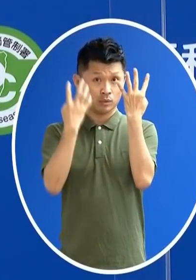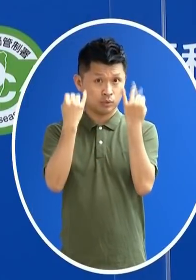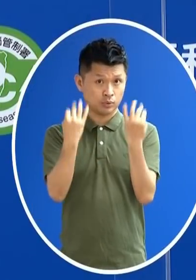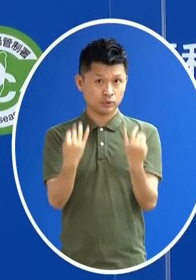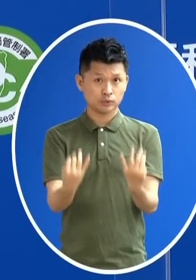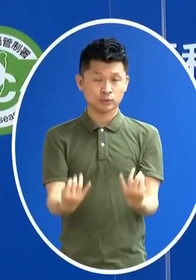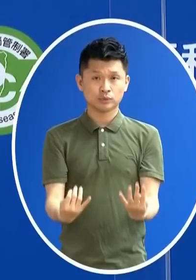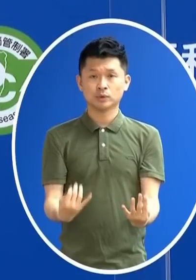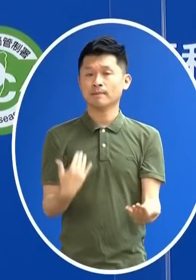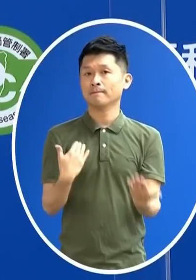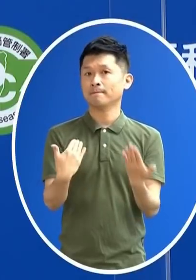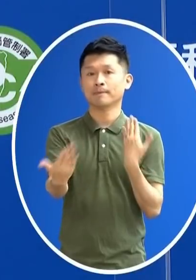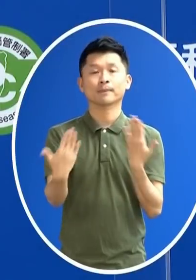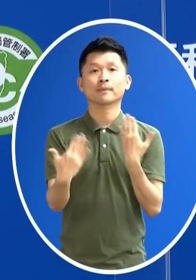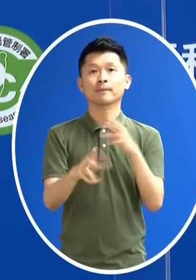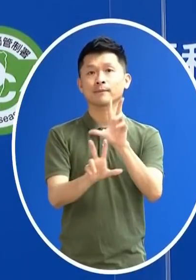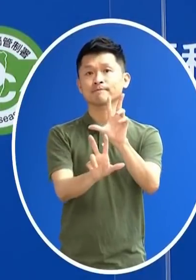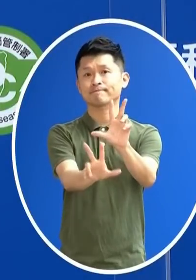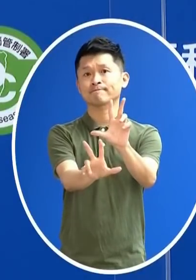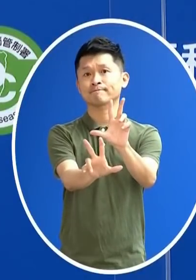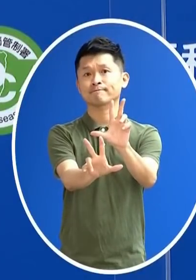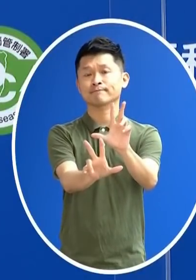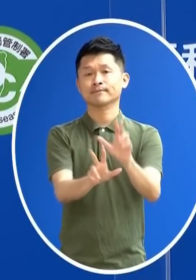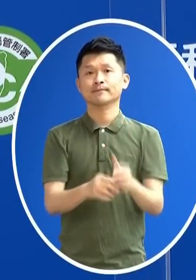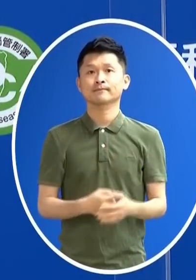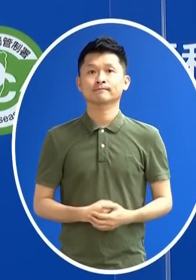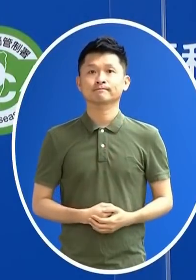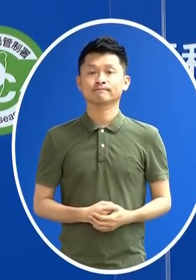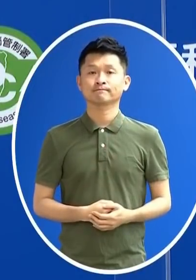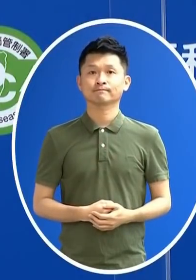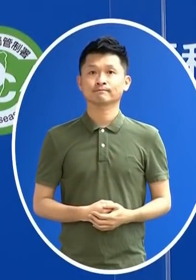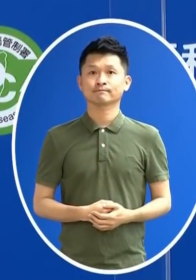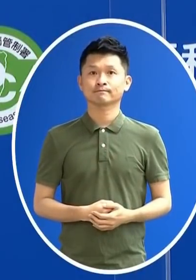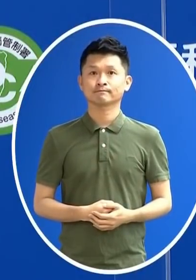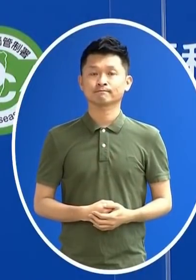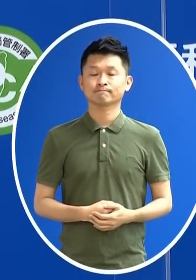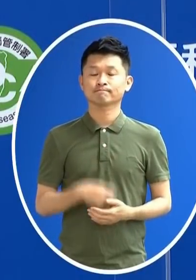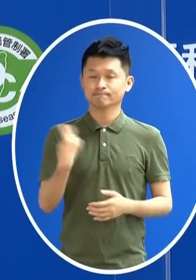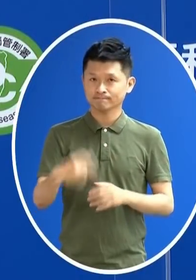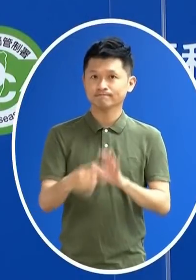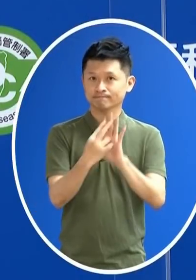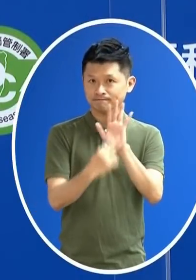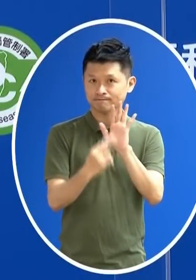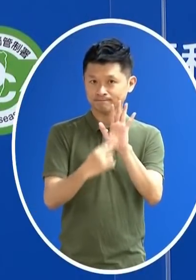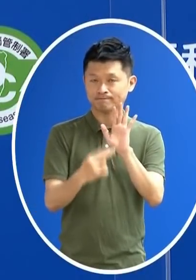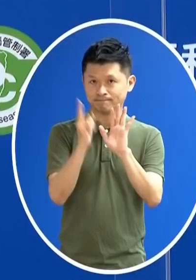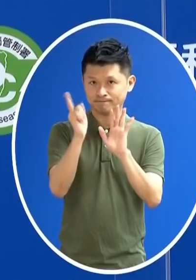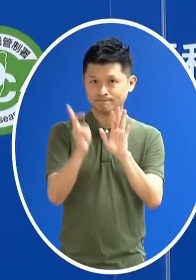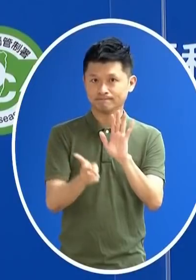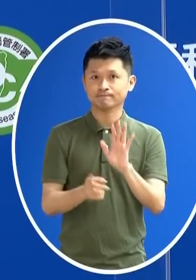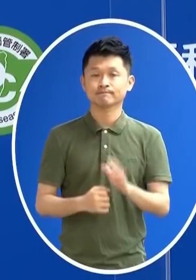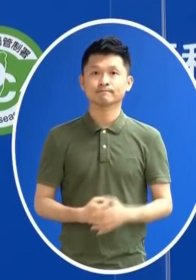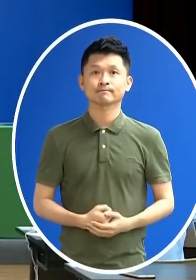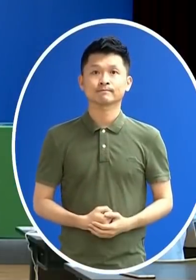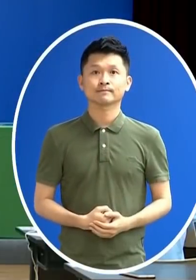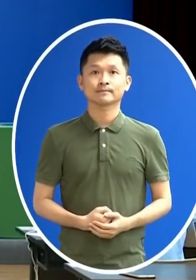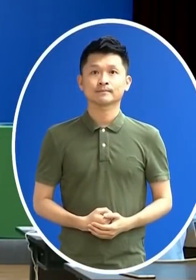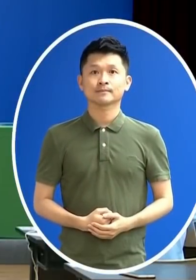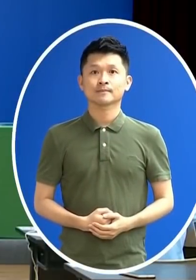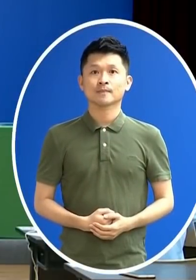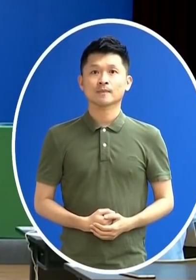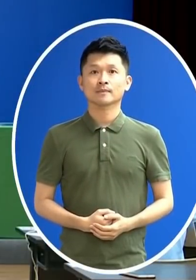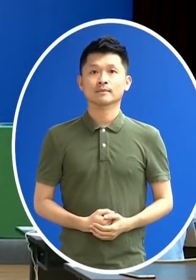也都明明白白的揭示给社会大众知道哈，所以这个要再次的说明。